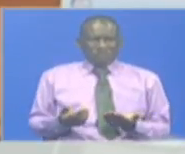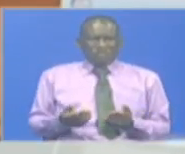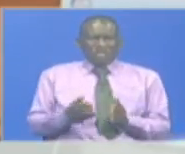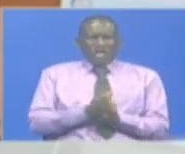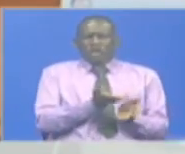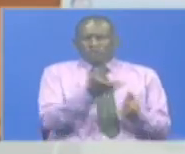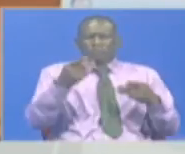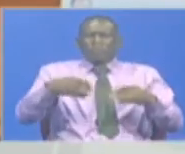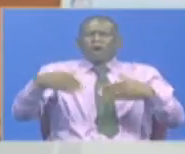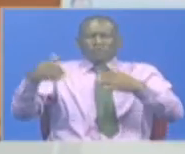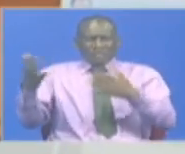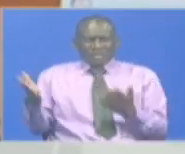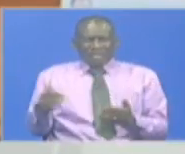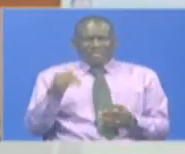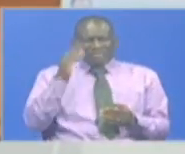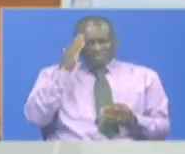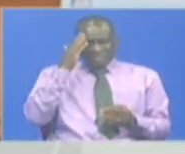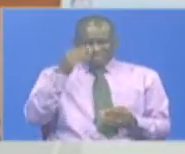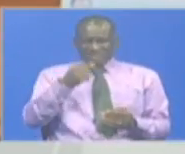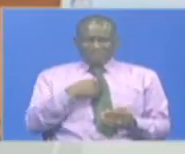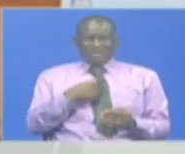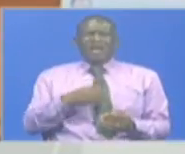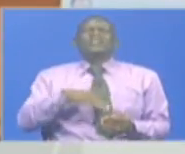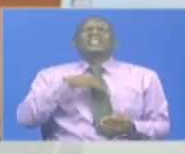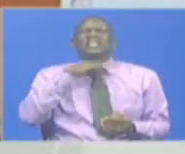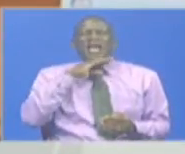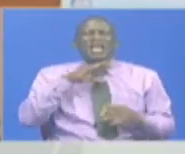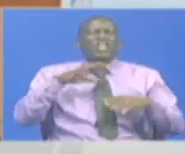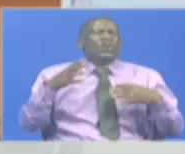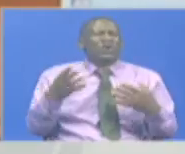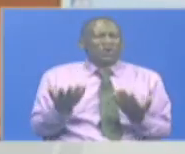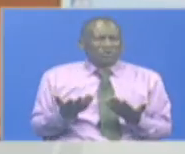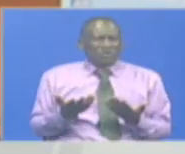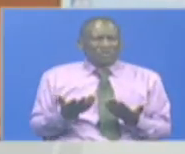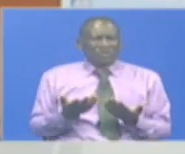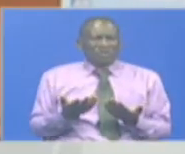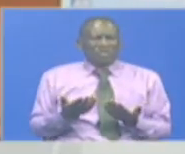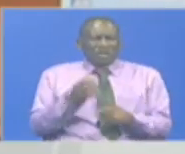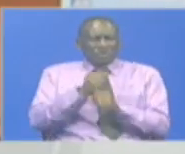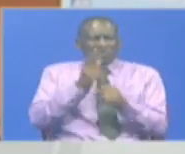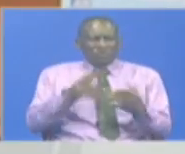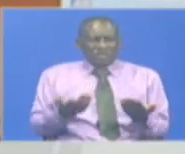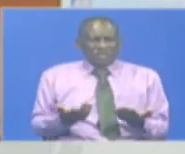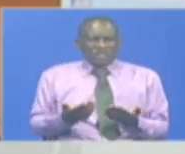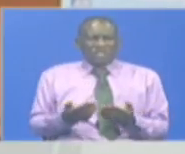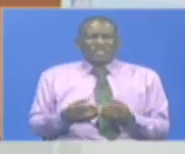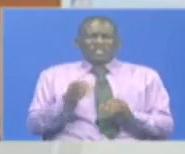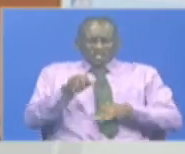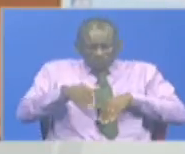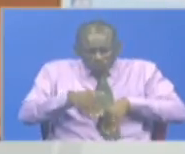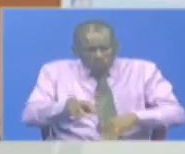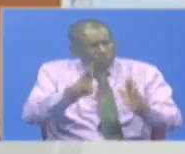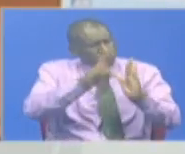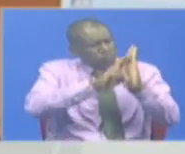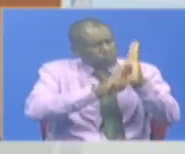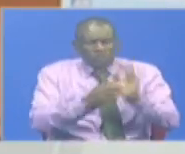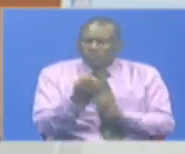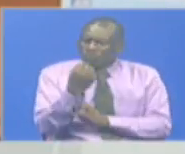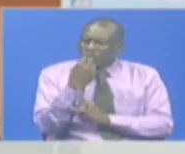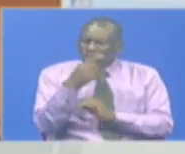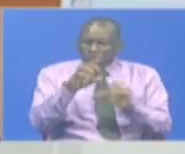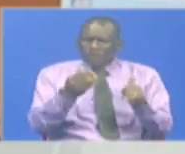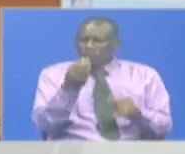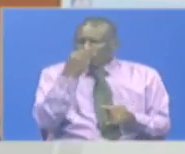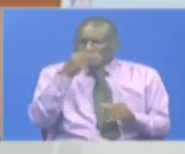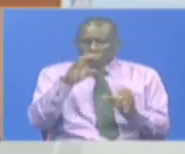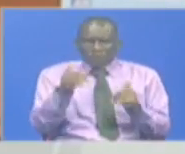huko nje wanadhania kama mimi nitakufa ama nita turn back. Bora tu ufuate maagizo, ukunywe dawa, ukule,